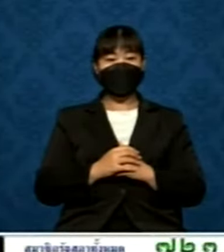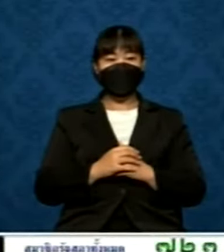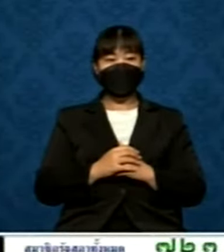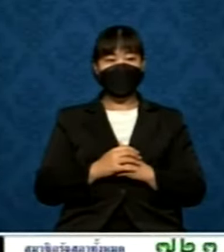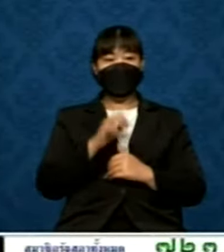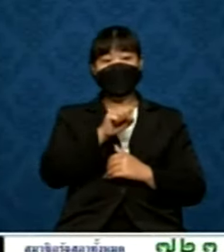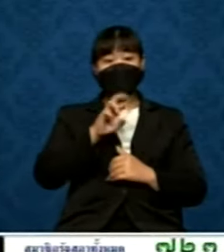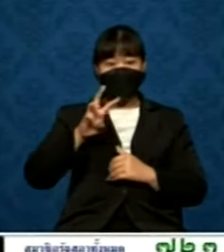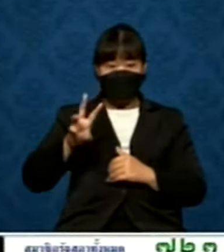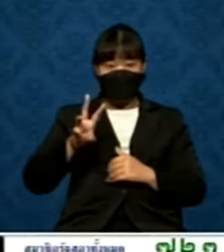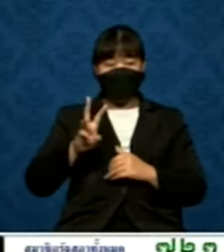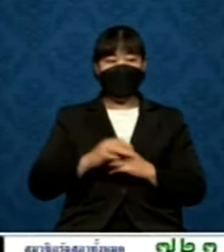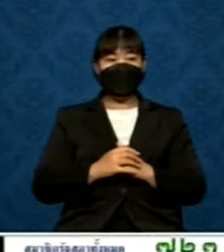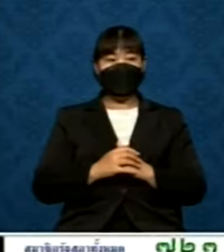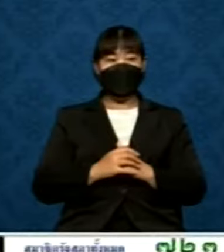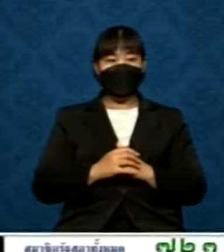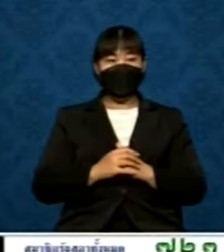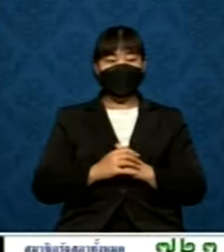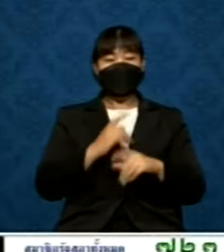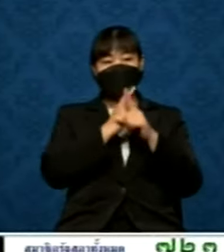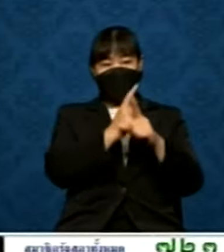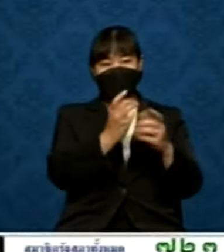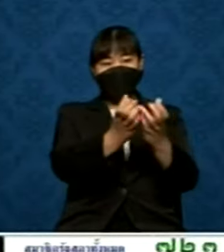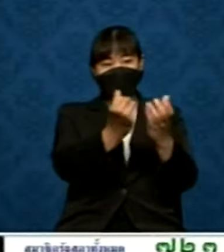ว.เนี่ยมาตามรัฐธรรมนูญ